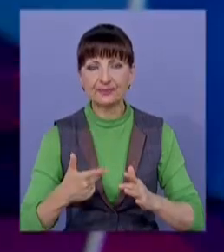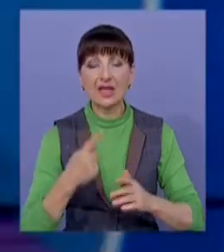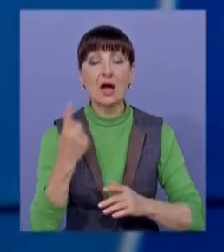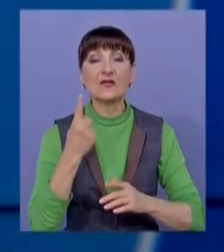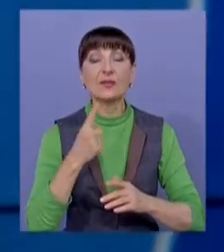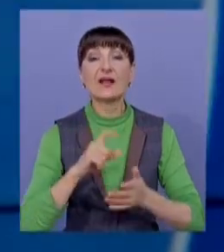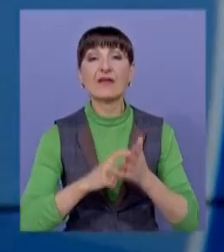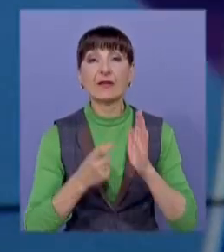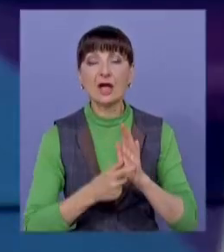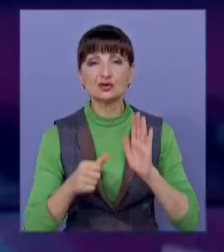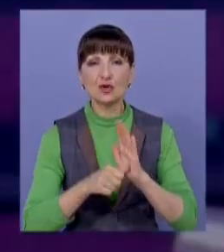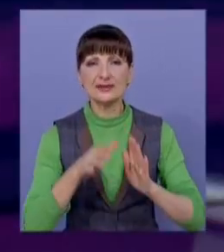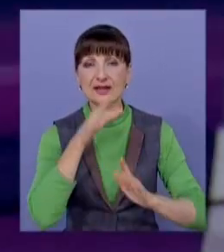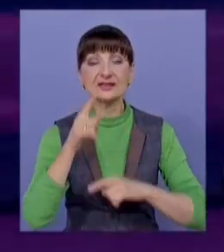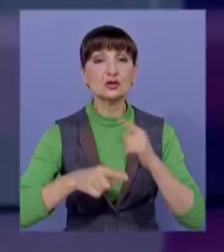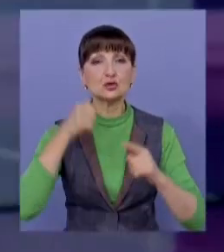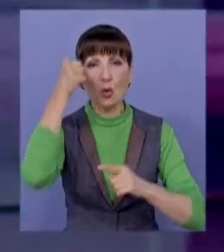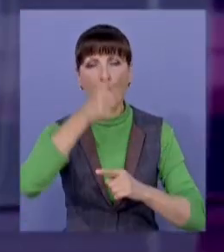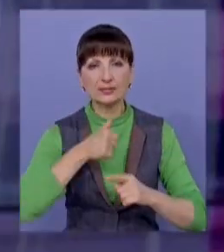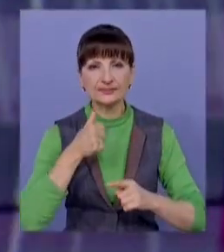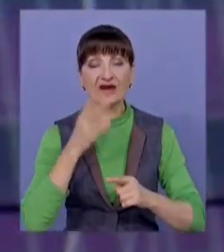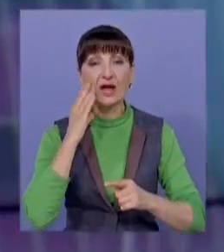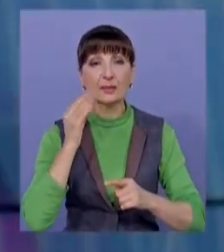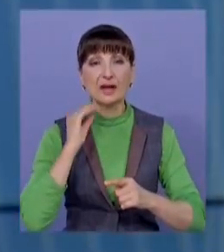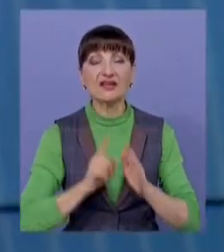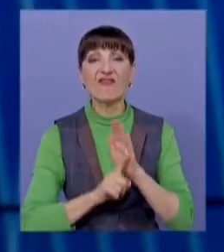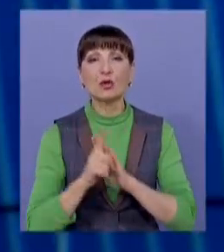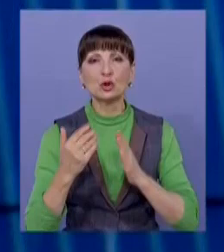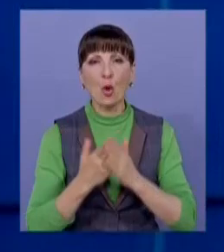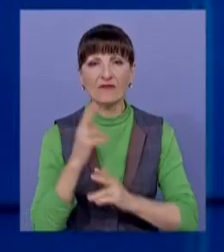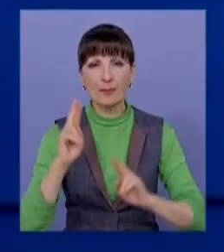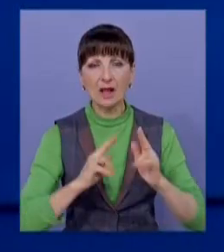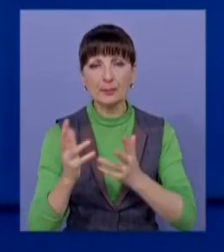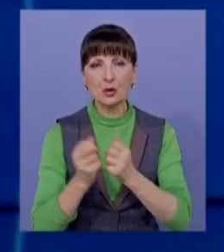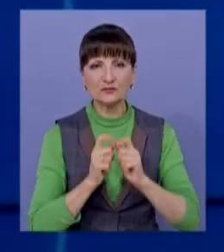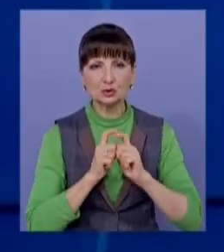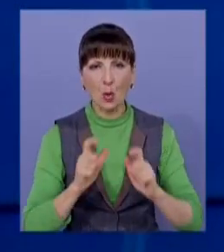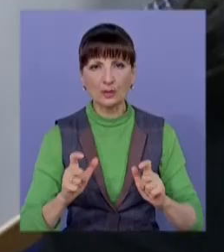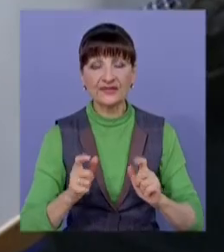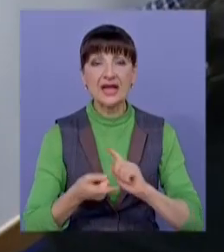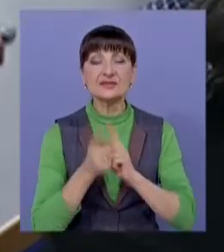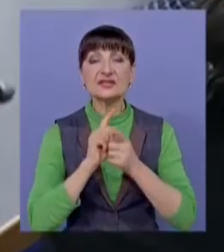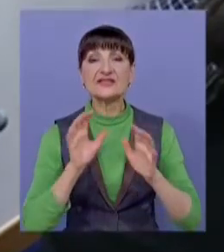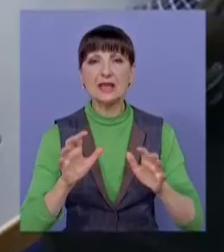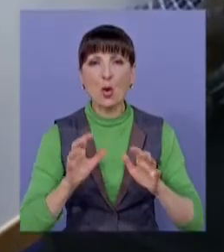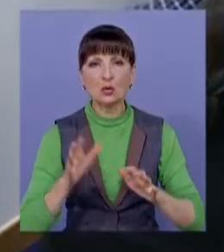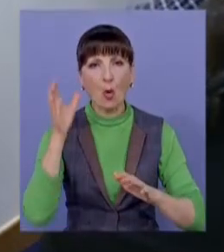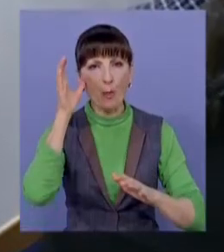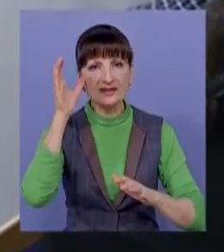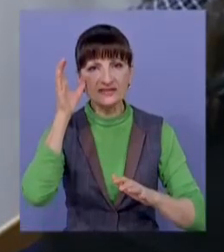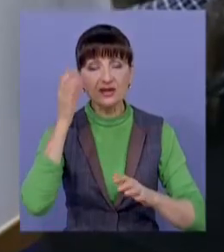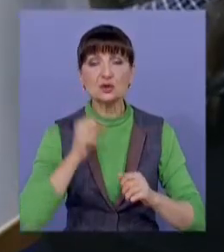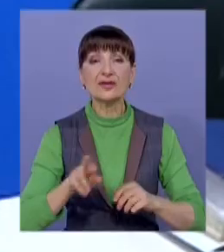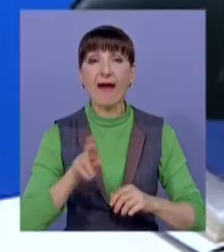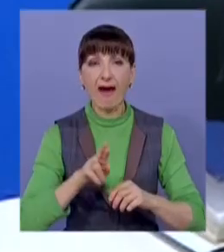Первый класс с 6 лет. Со следующего учебного года в Алматы вводят новые правила приема в школу. Изменения в закон об образовании ввели еще